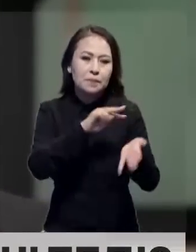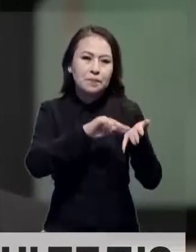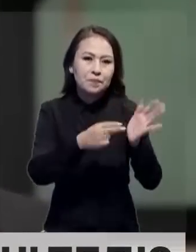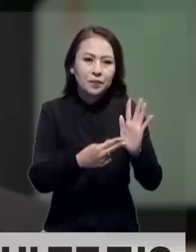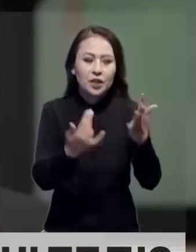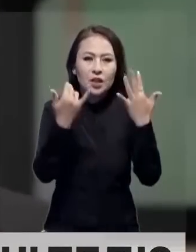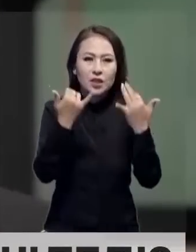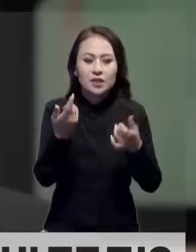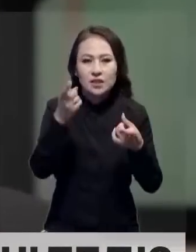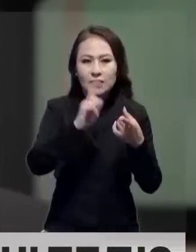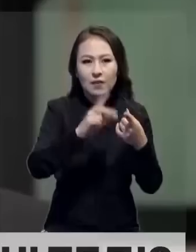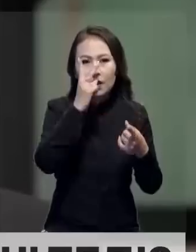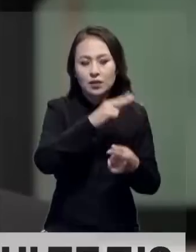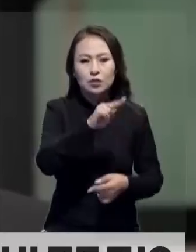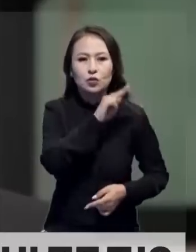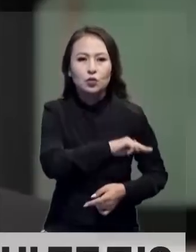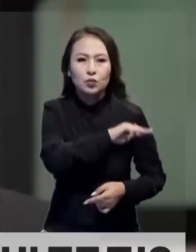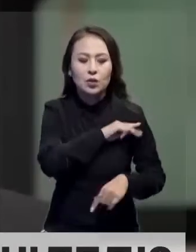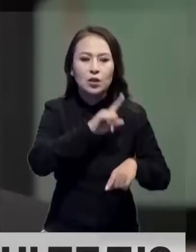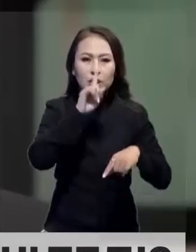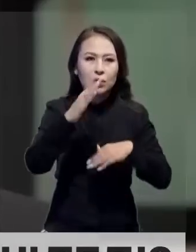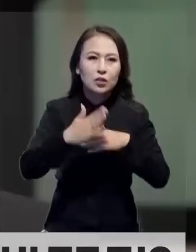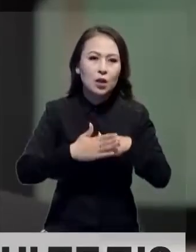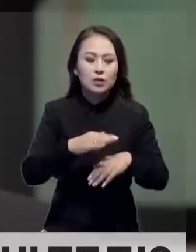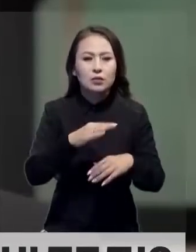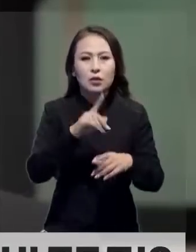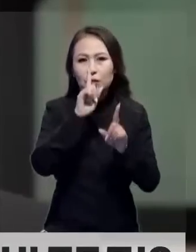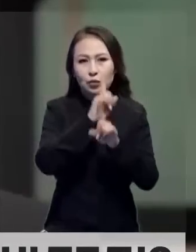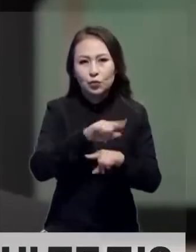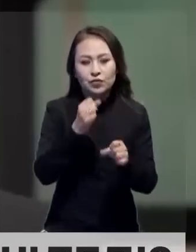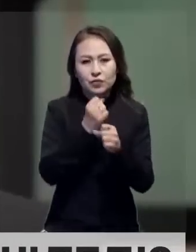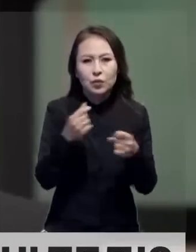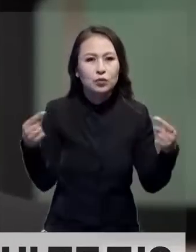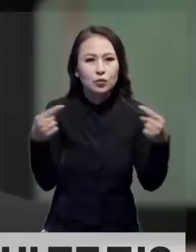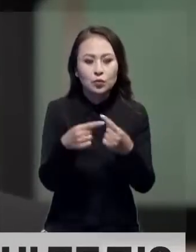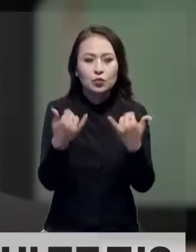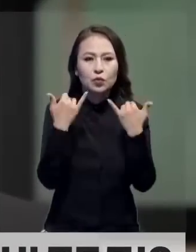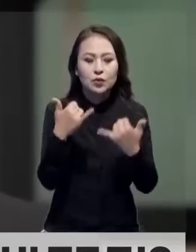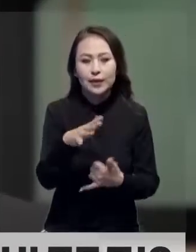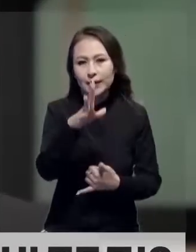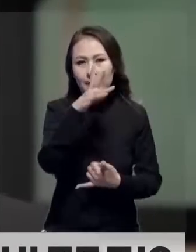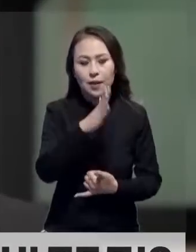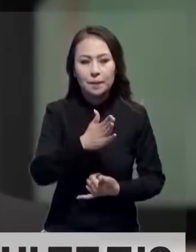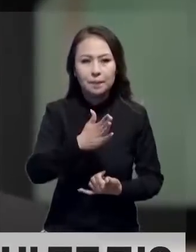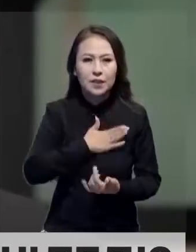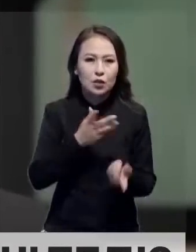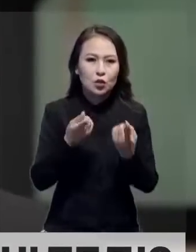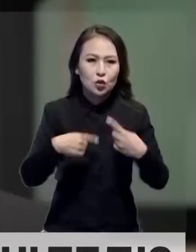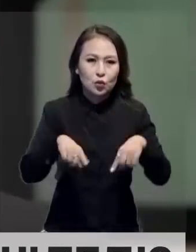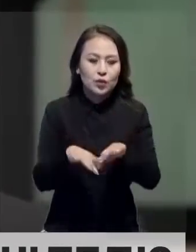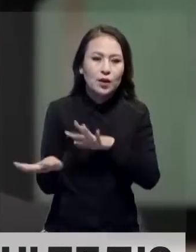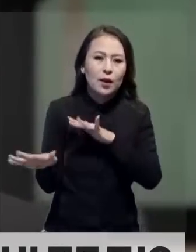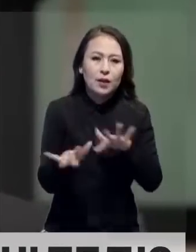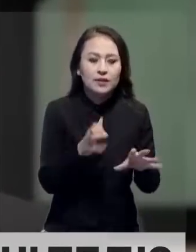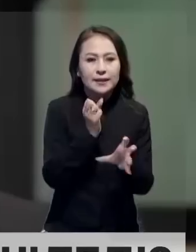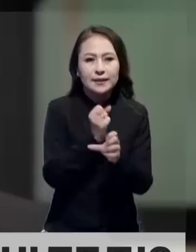айналды. Бірақ бұл бағыттағы жұмыстар жақын арада іске аса қоймайды. Ол анық. Бүгінгі таңда біздің ұжымдық іс-әрекетіміз болып